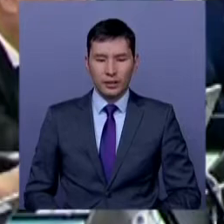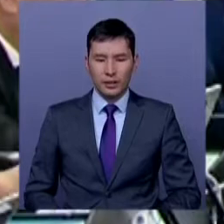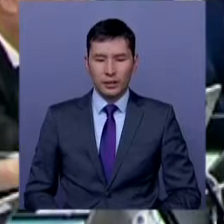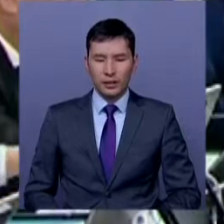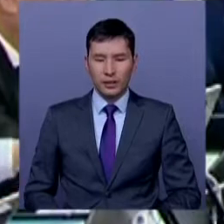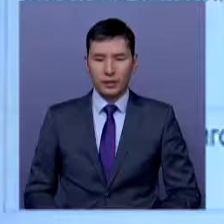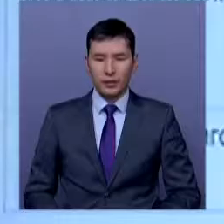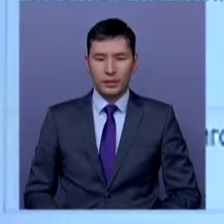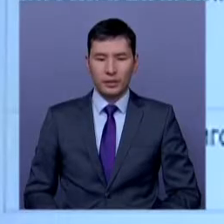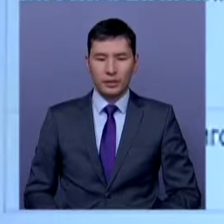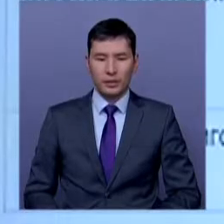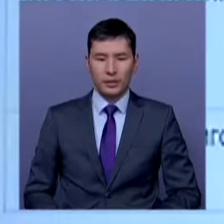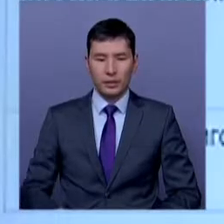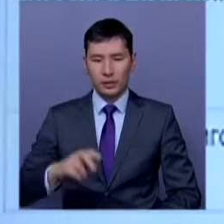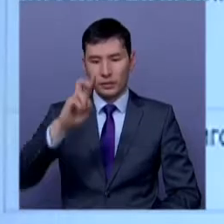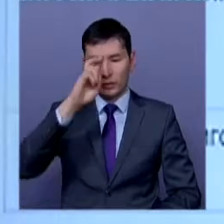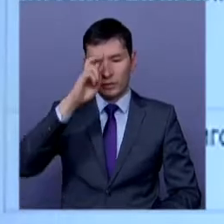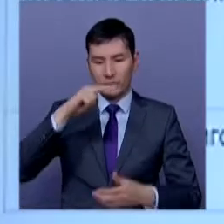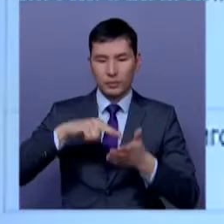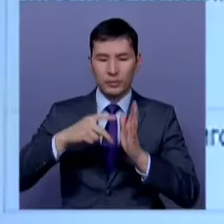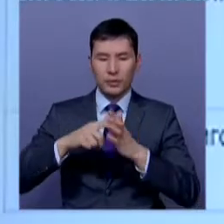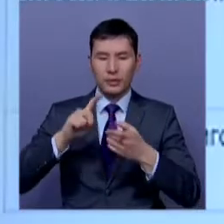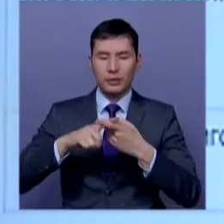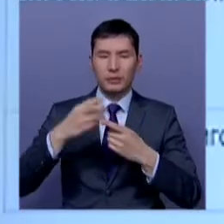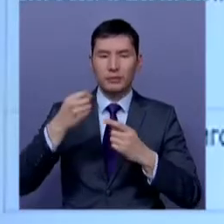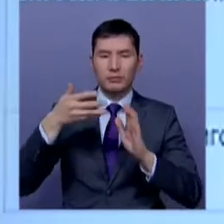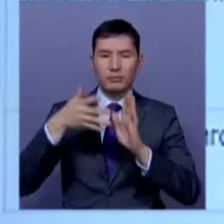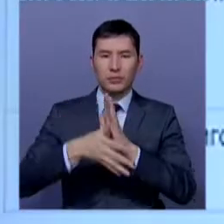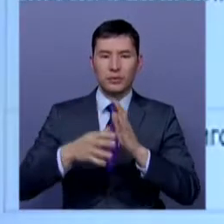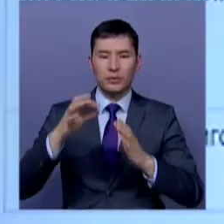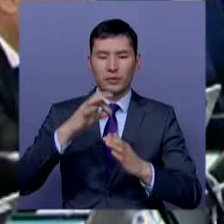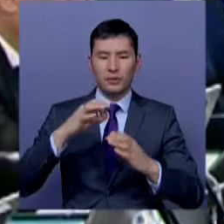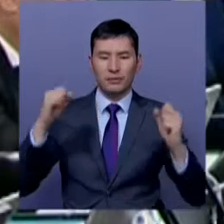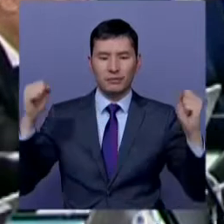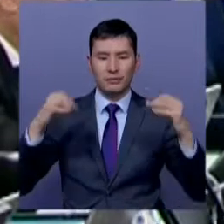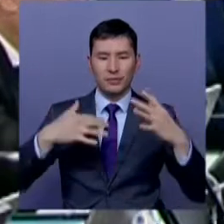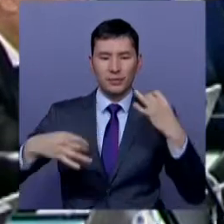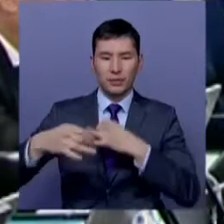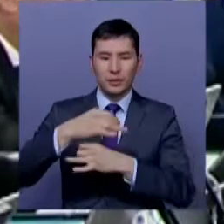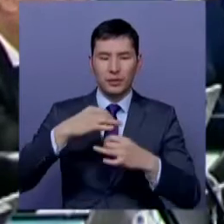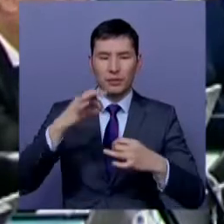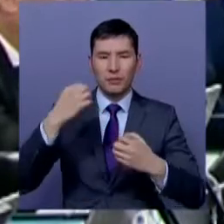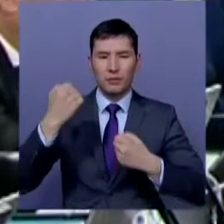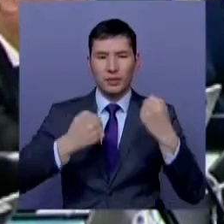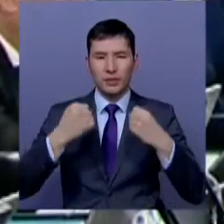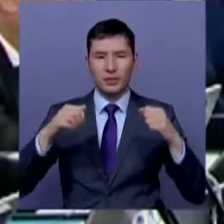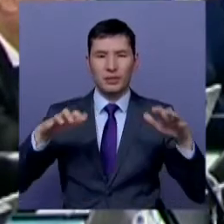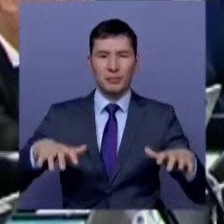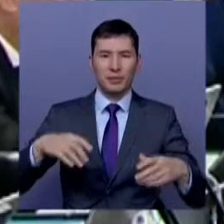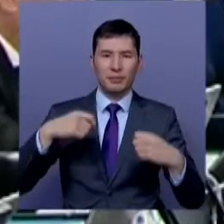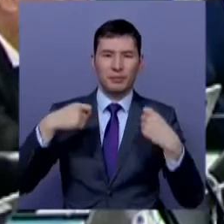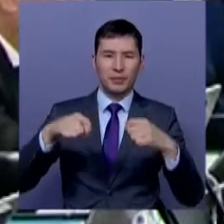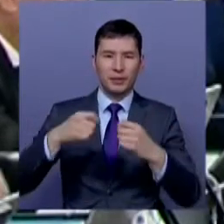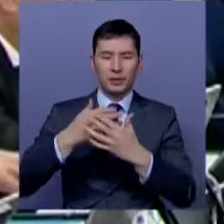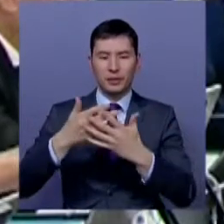Мемлекеттік бюджет бойынша оңтайландыруға мынадай шығыстар ұсынылды. Семинарлар, конференциялар, автокөлік, жиһаз сатып алуға арналған